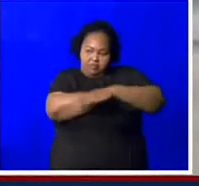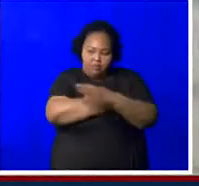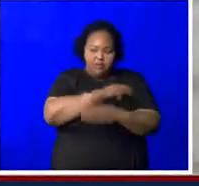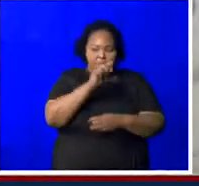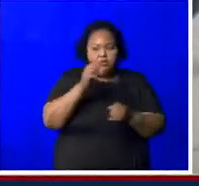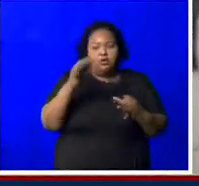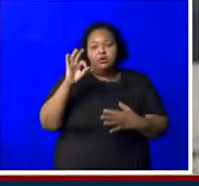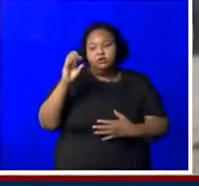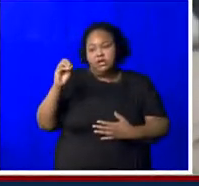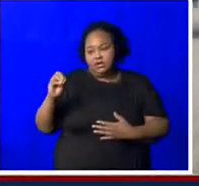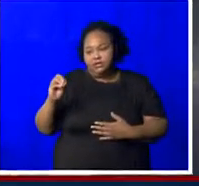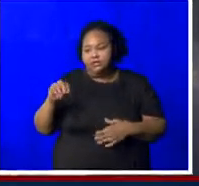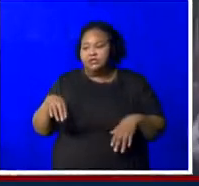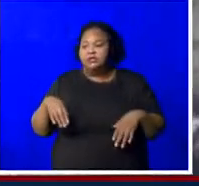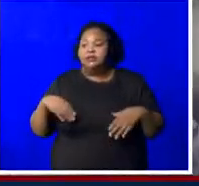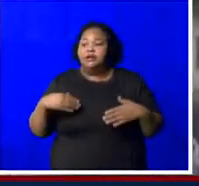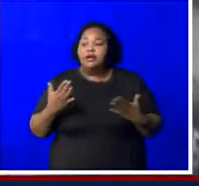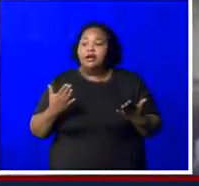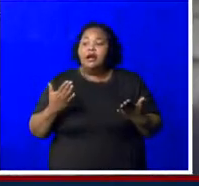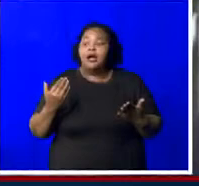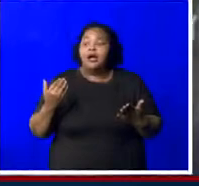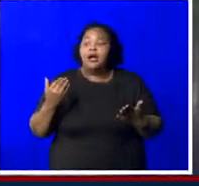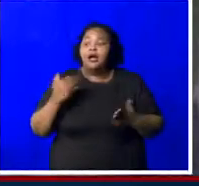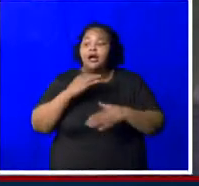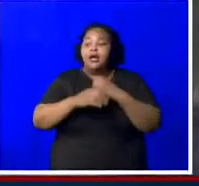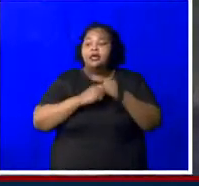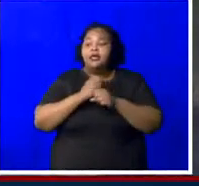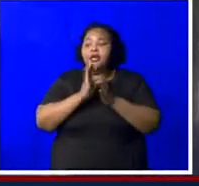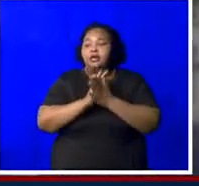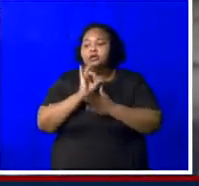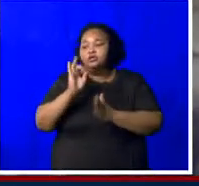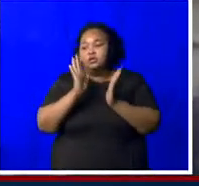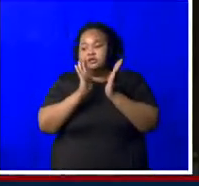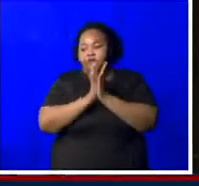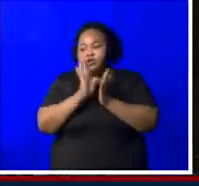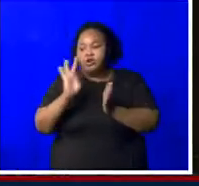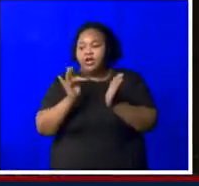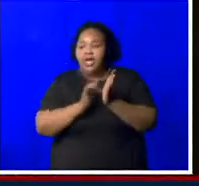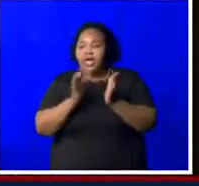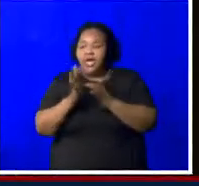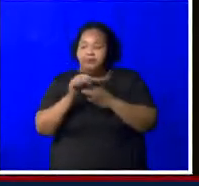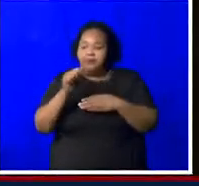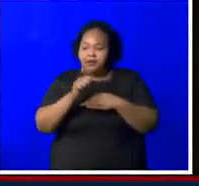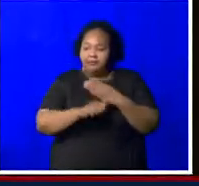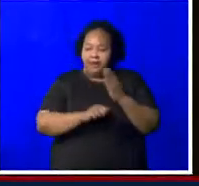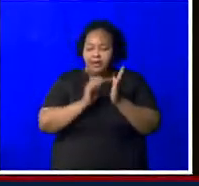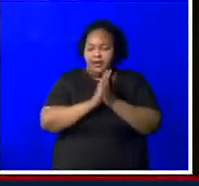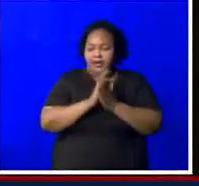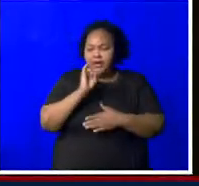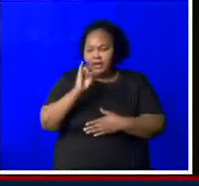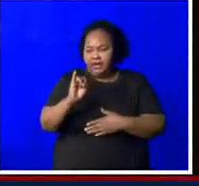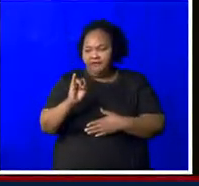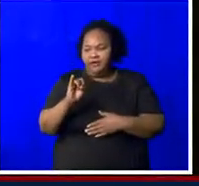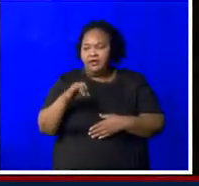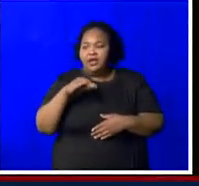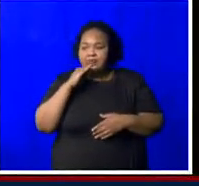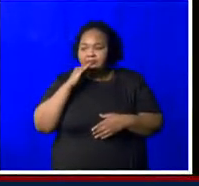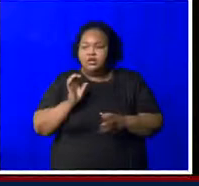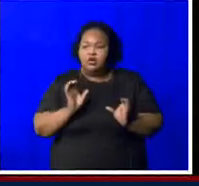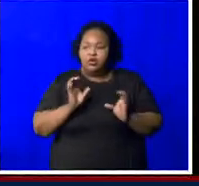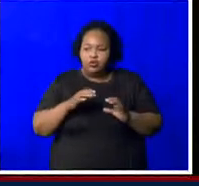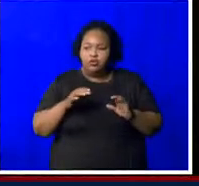lamathathu mhlati lishumi nakune enyangeni yamabasa ngeminyaka wa 2014 lapho khona imacembu emasulumane epheceleti